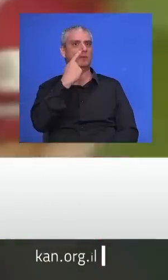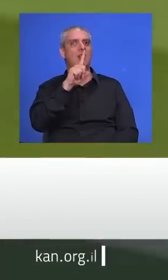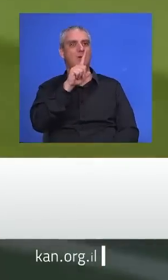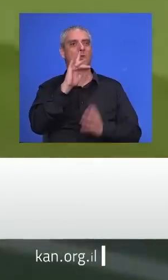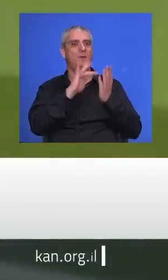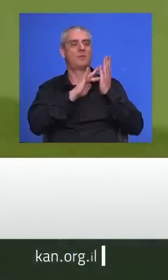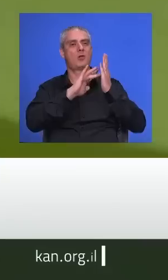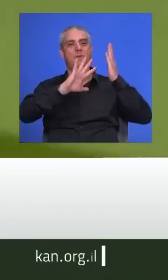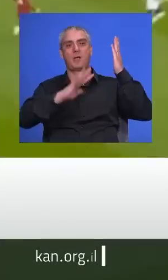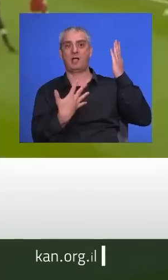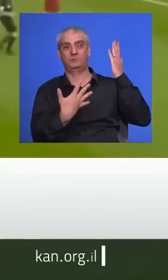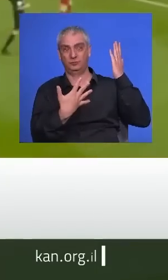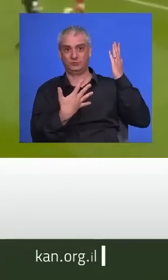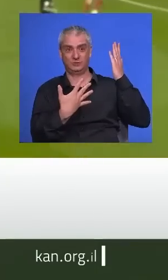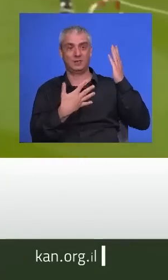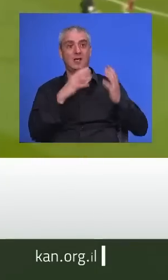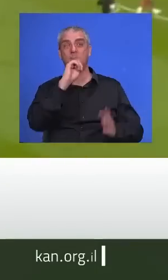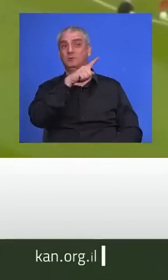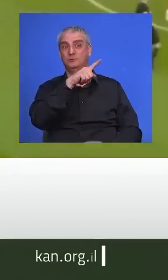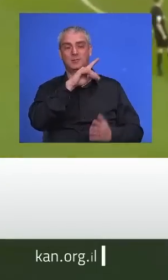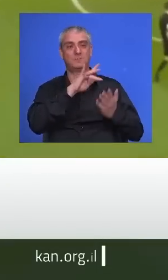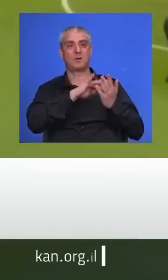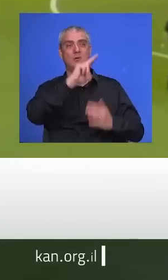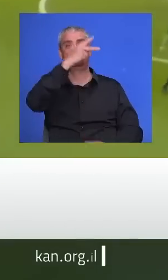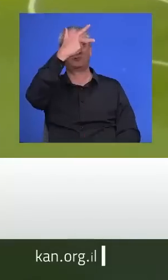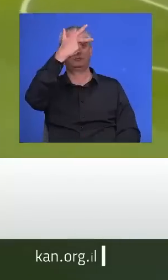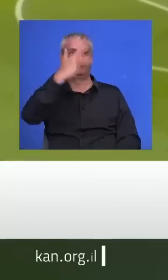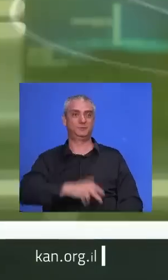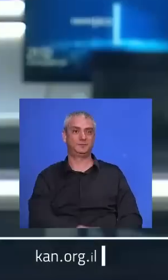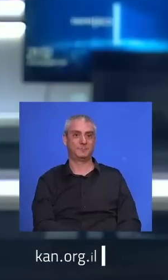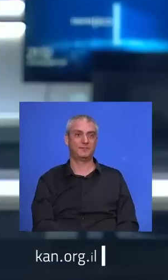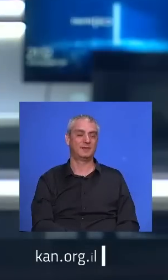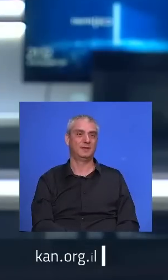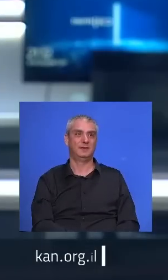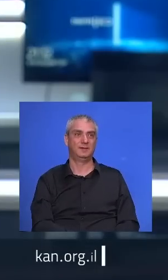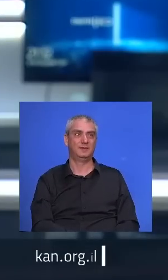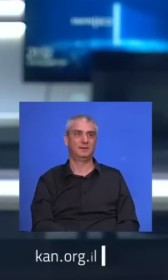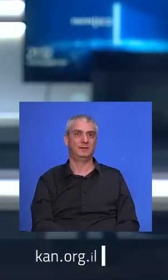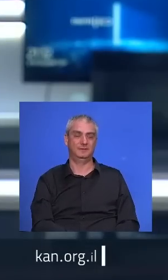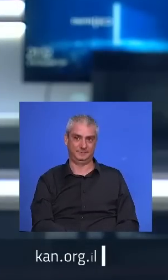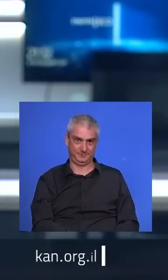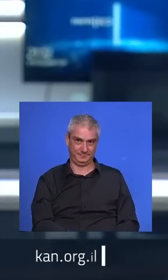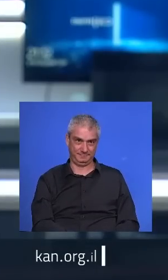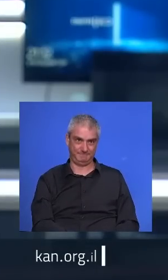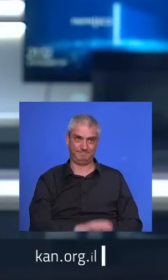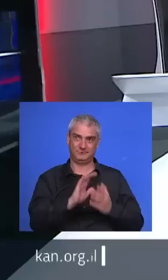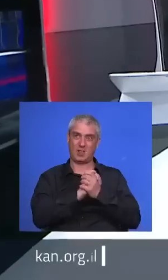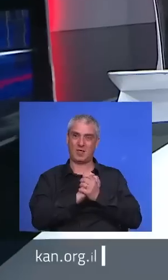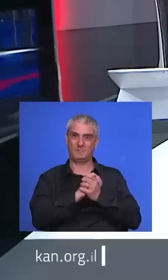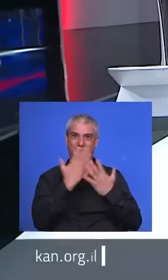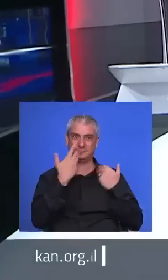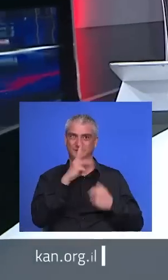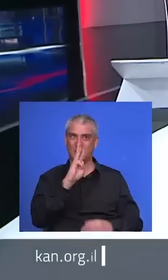במקום החמישי בליגה, מנצ'סטר במקום השלישי. שלום, שרון וקסלר.